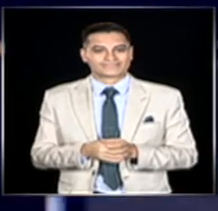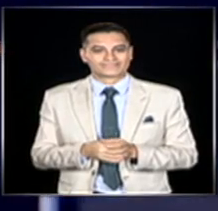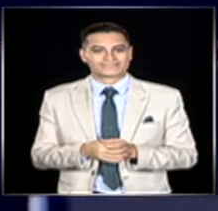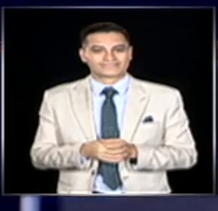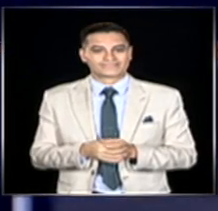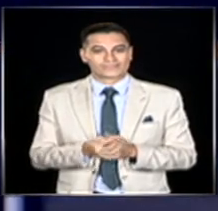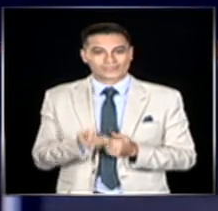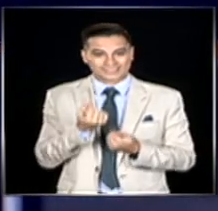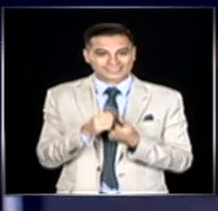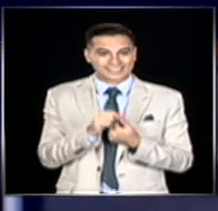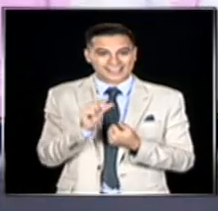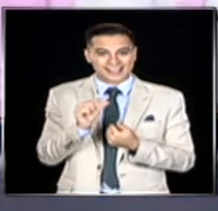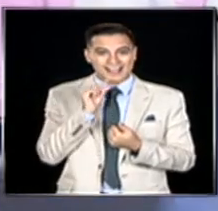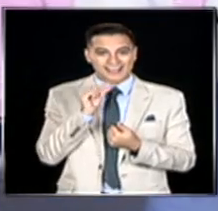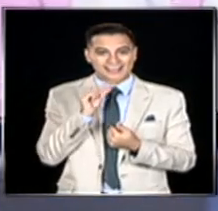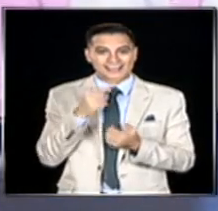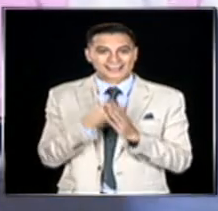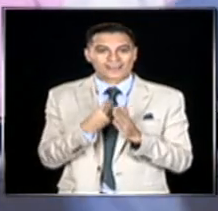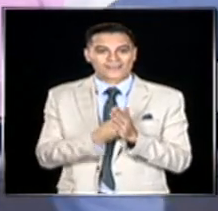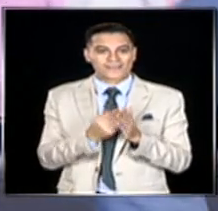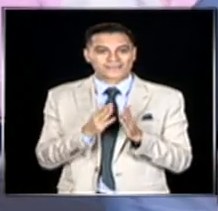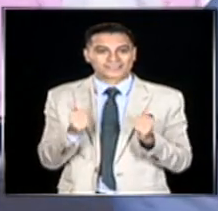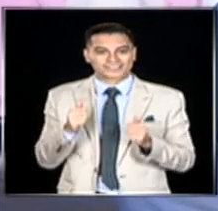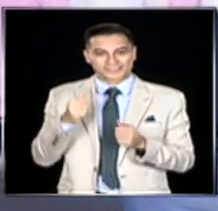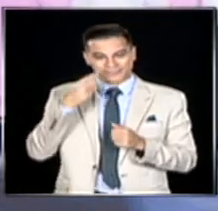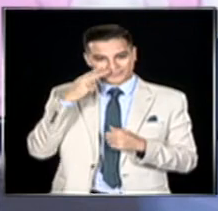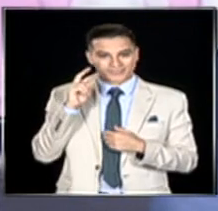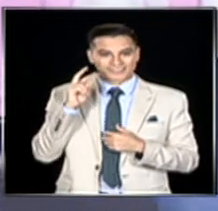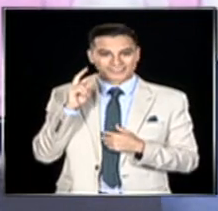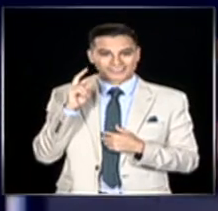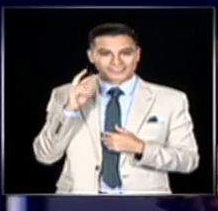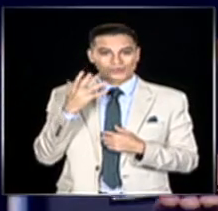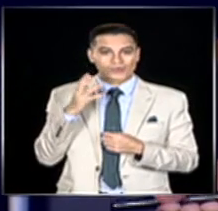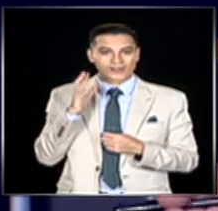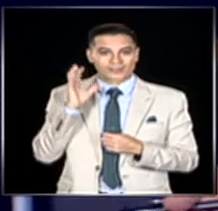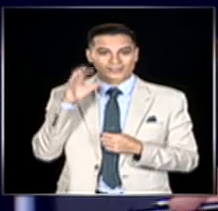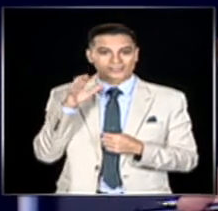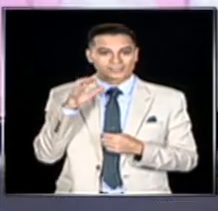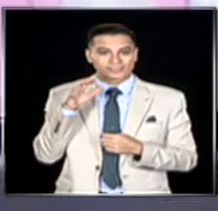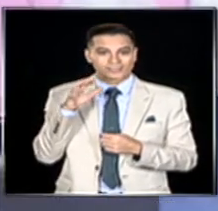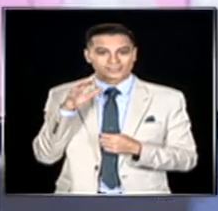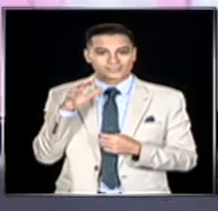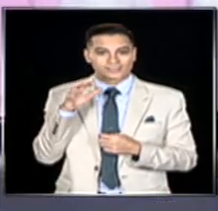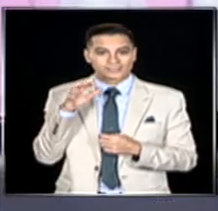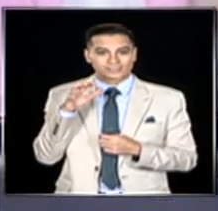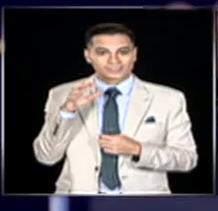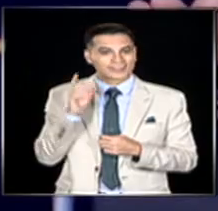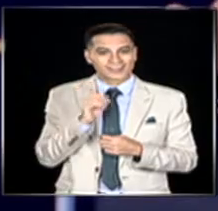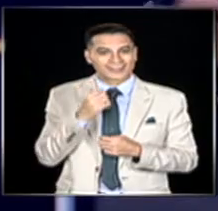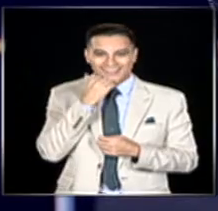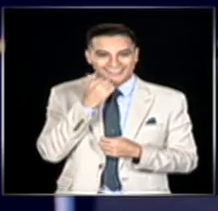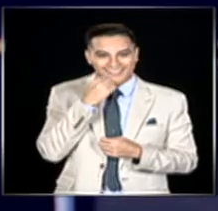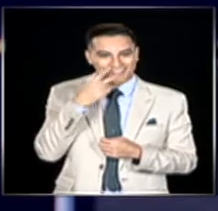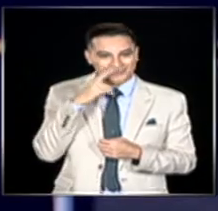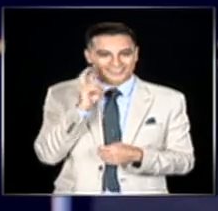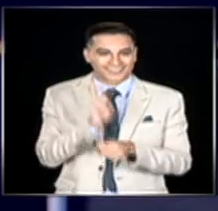لو كنت استنيت وسمعت الدوري المصري. الأهلي. لا للكرة الطائرة الرجال. زمالك. لا الأهلي. الأهلي